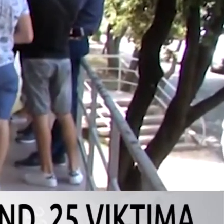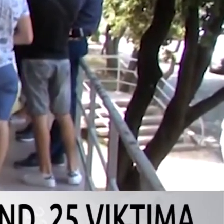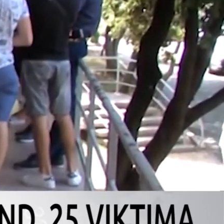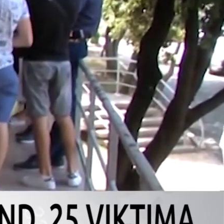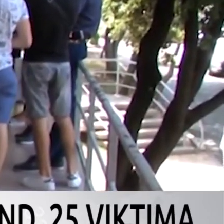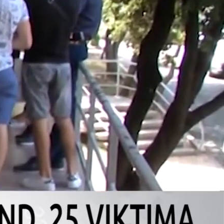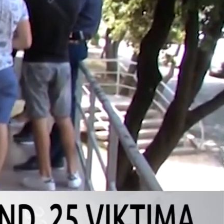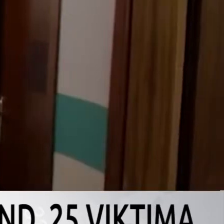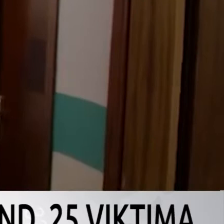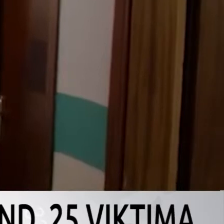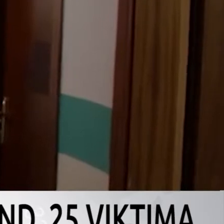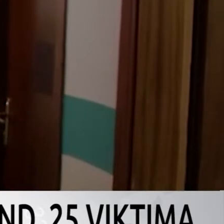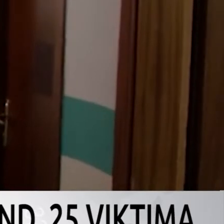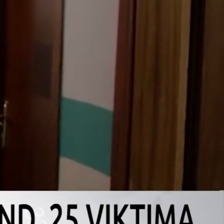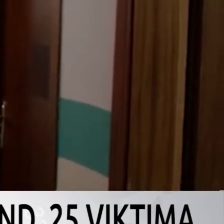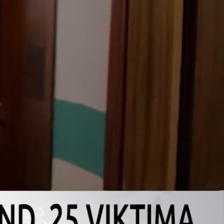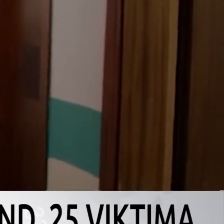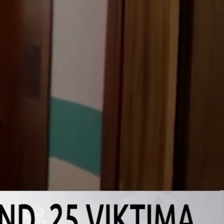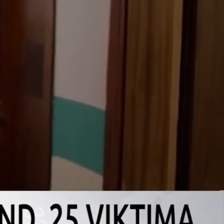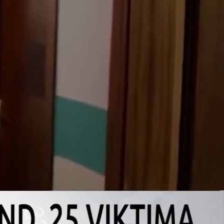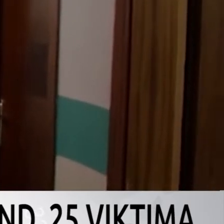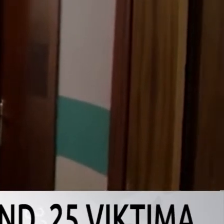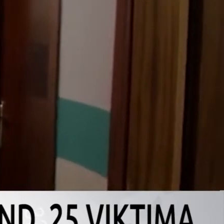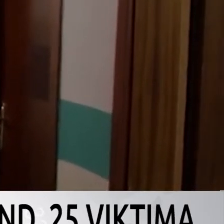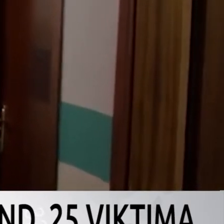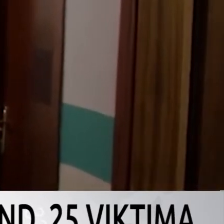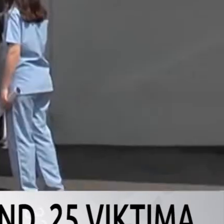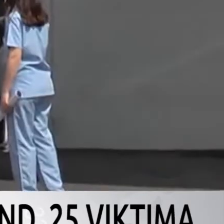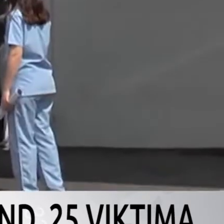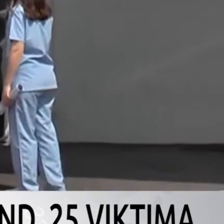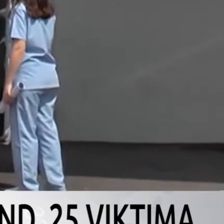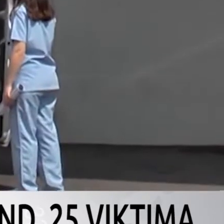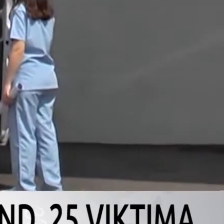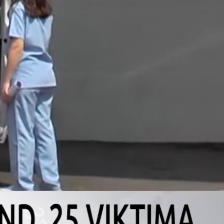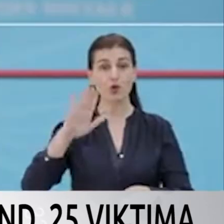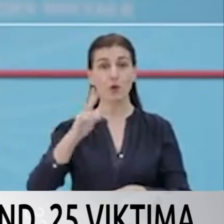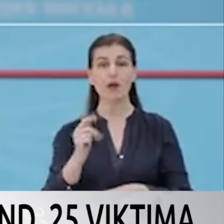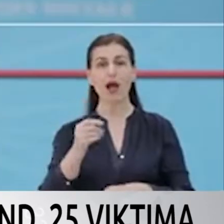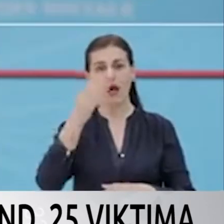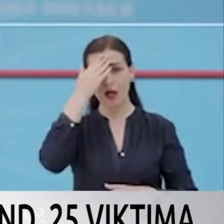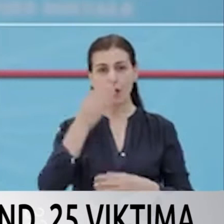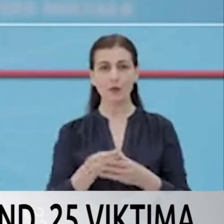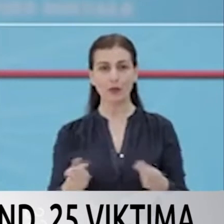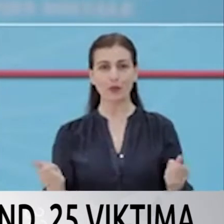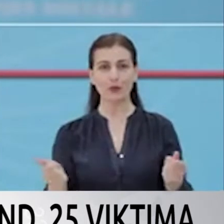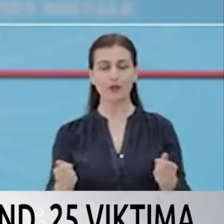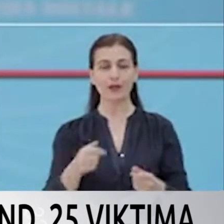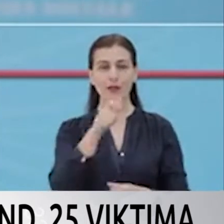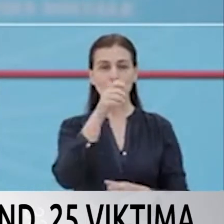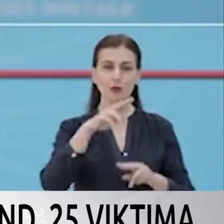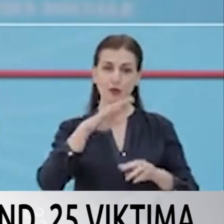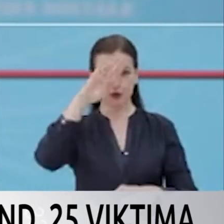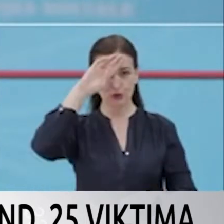sëmundja COVID-19 në 251, duke kaluar në këtë mënyrë numrin të shëruarve, numrin e